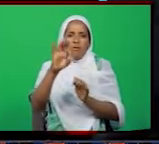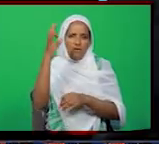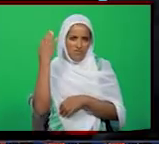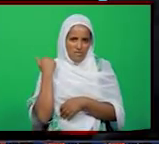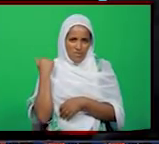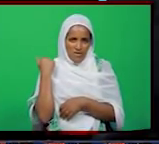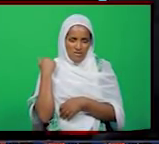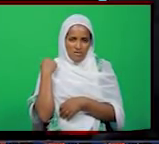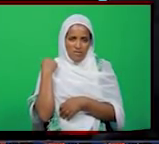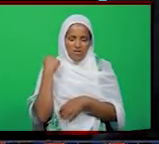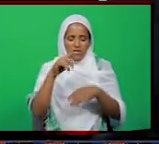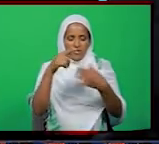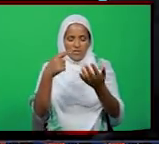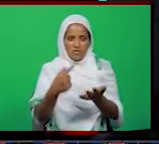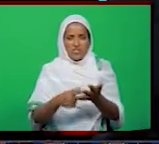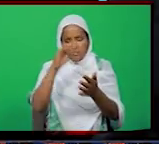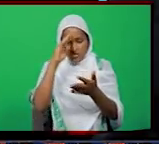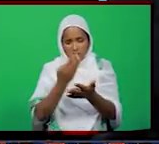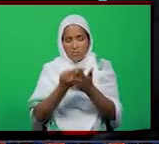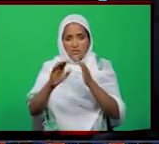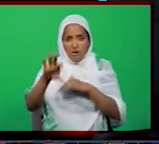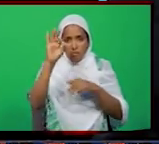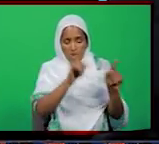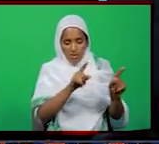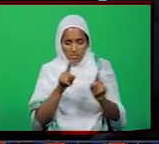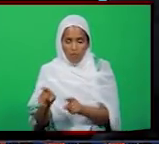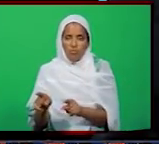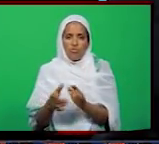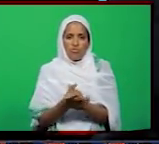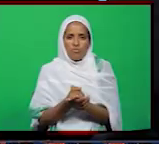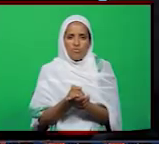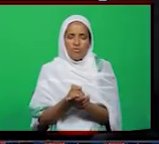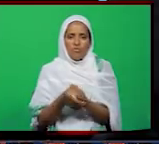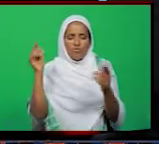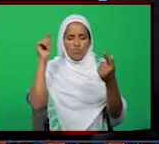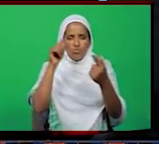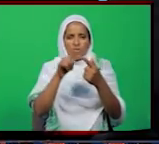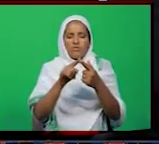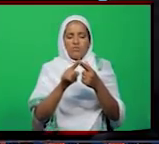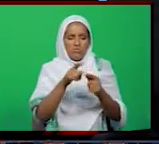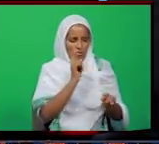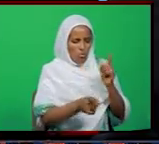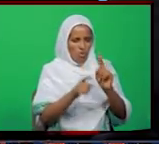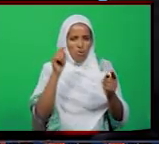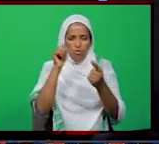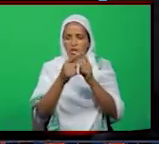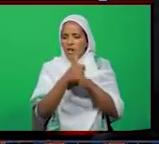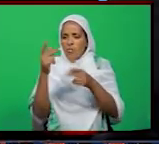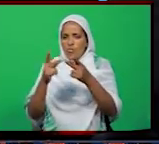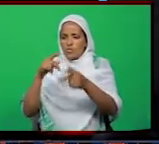ነበረ። ስለዚህ ልጅ ለማግኘት ደግሞ ወደ አባይ ጠንቋይ ወደ ሌላ